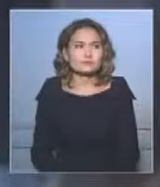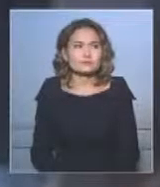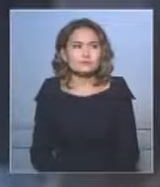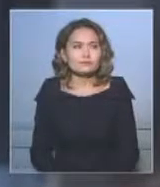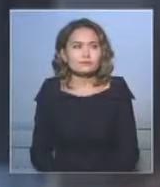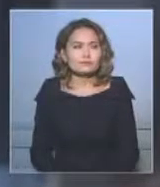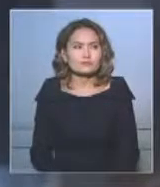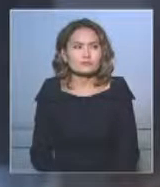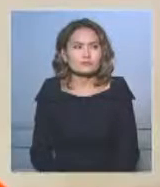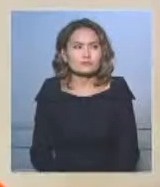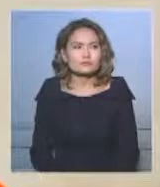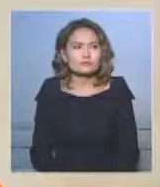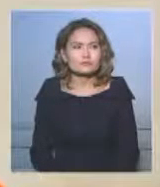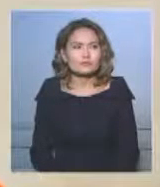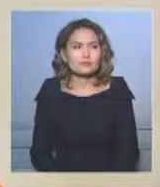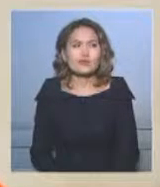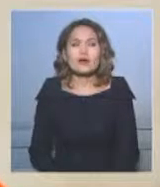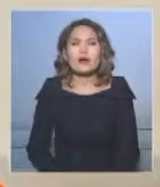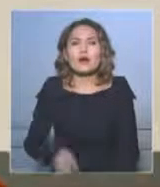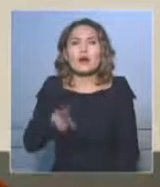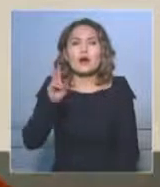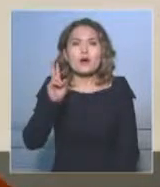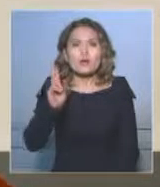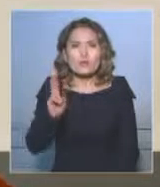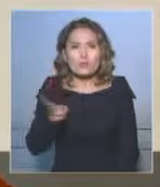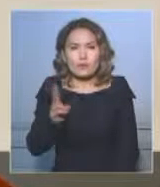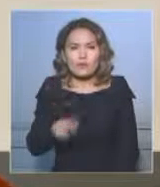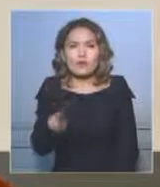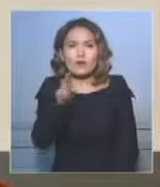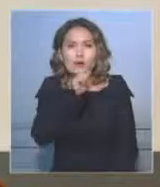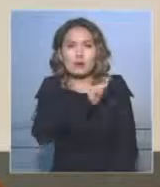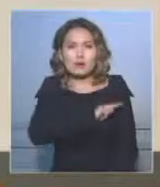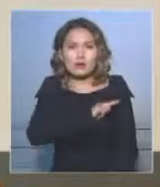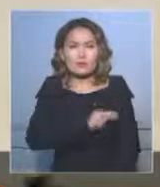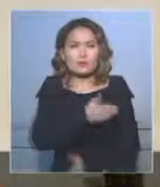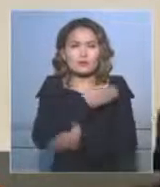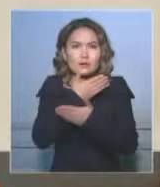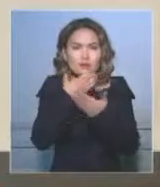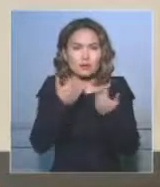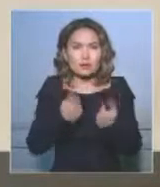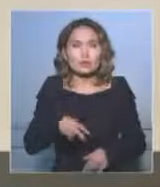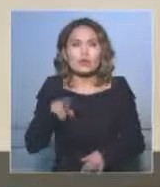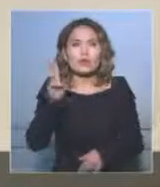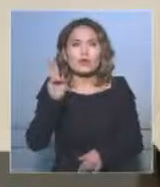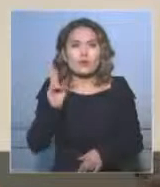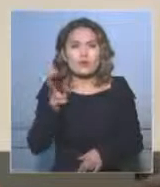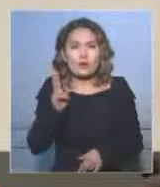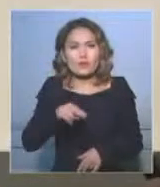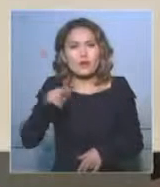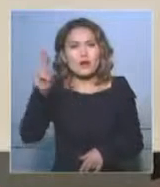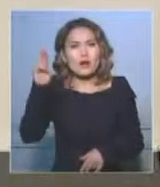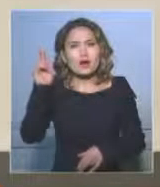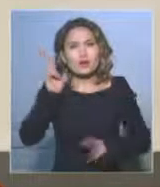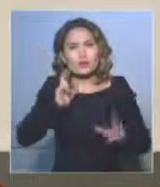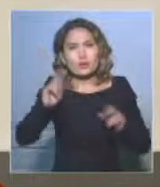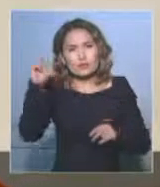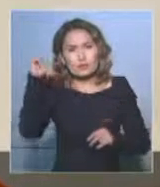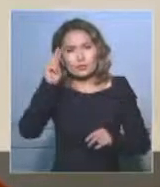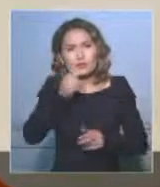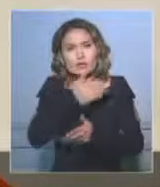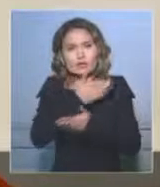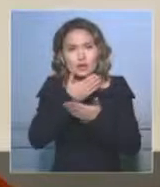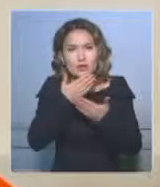Оқуға баратын болса, мамандығы жоқ болатынбыз, толық оқуға мәселен қазір профессиональный колледждерге 343 мың теңге